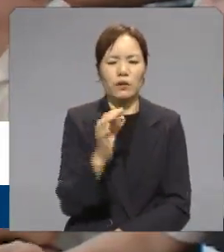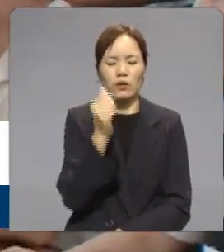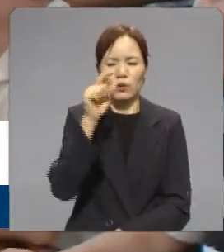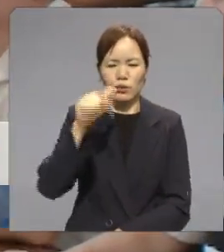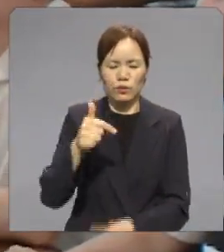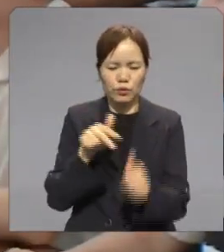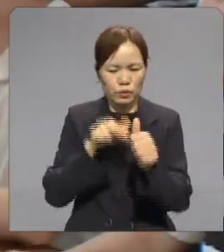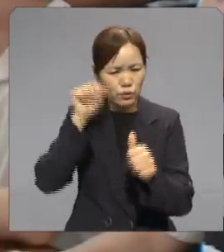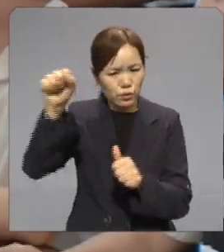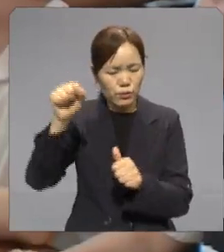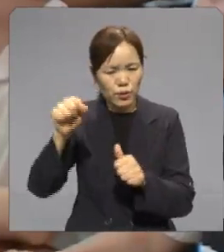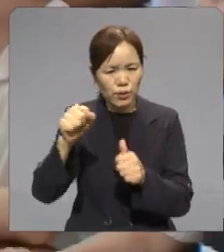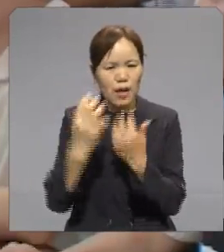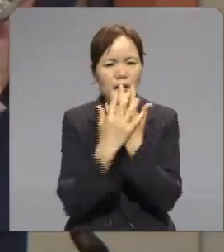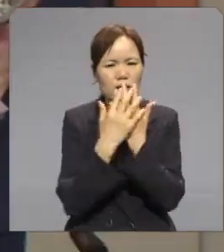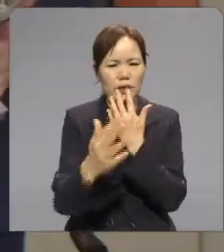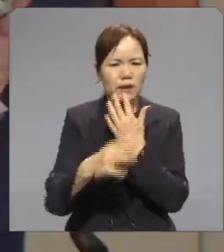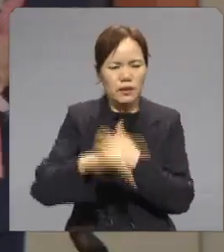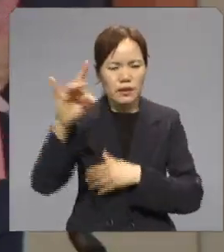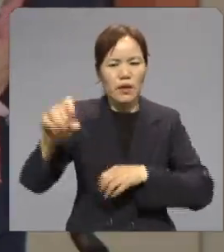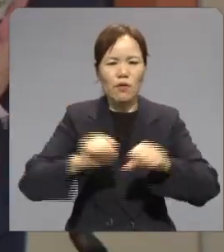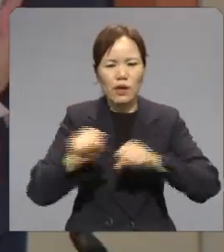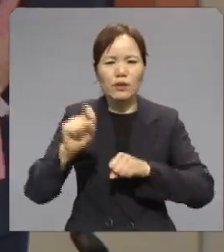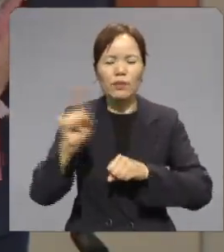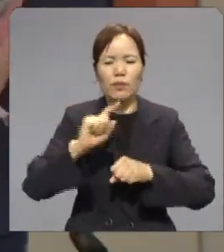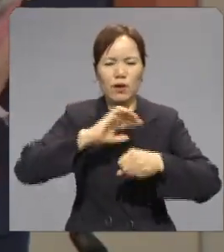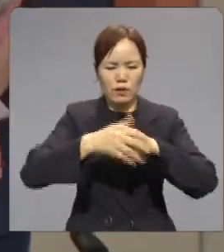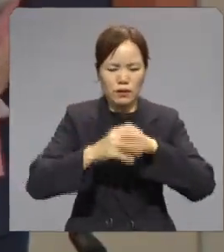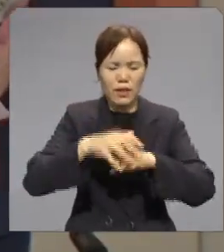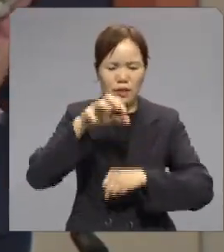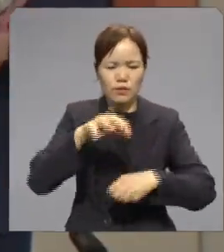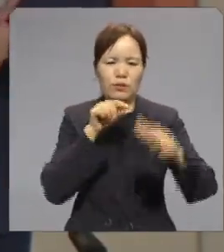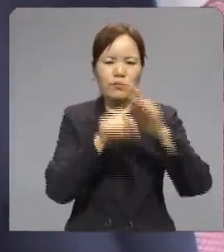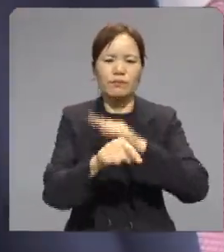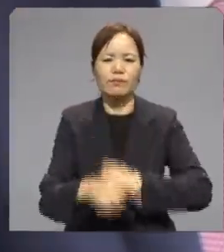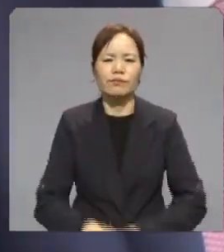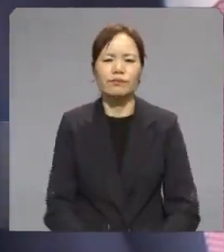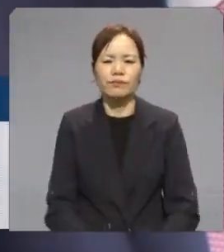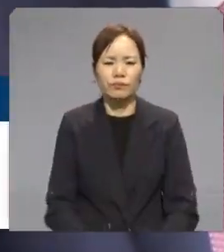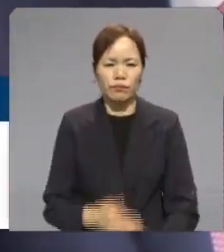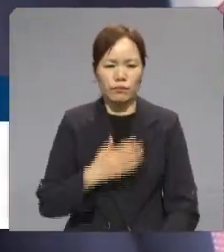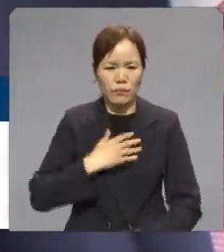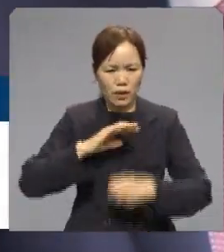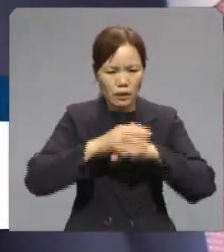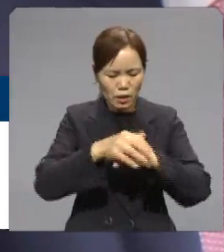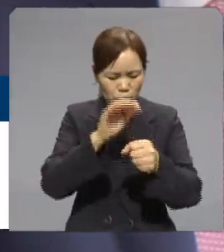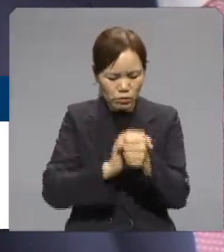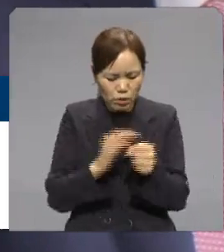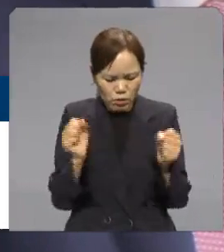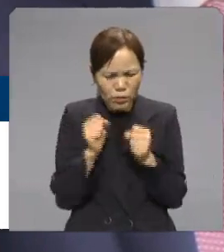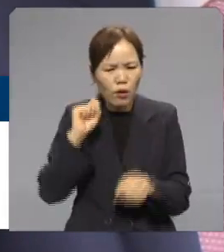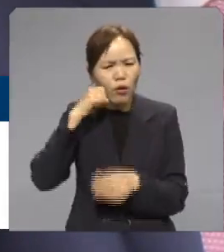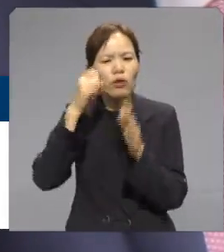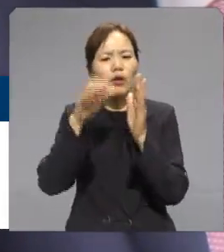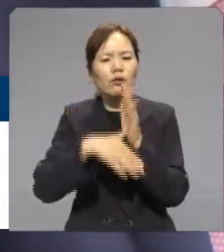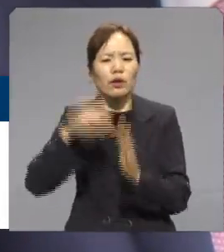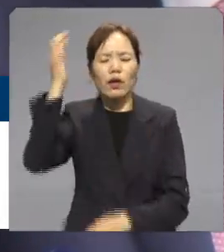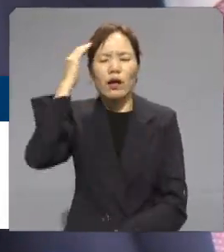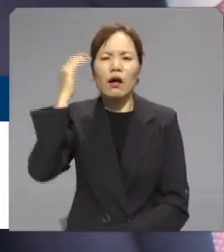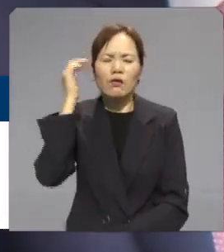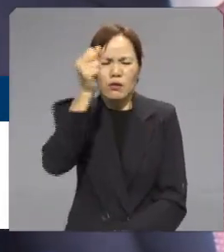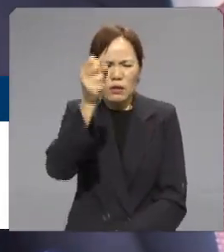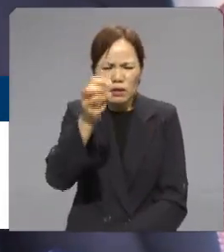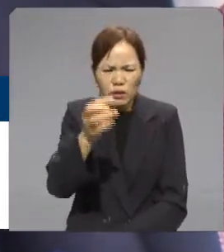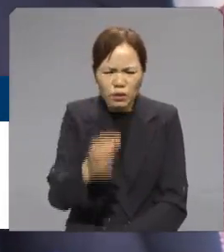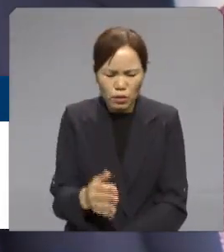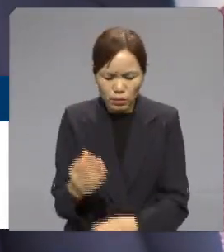전당의 지방으로 보수의 심장 대구를 찾았습니다 대경 어려울 때 대한민국을